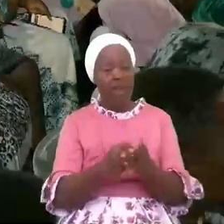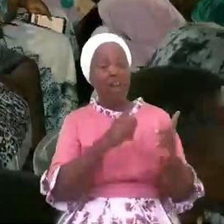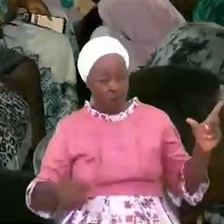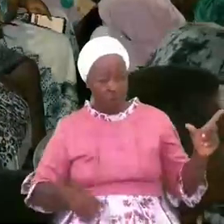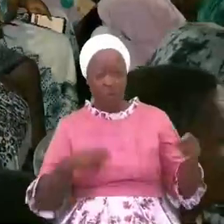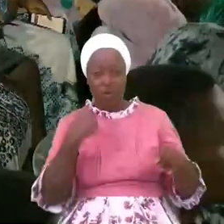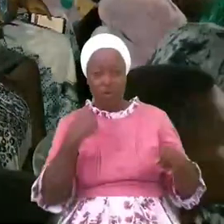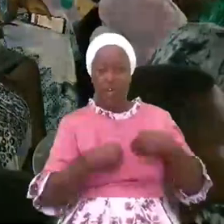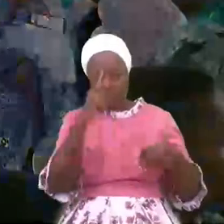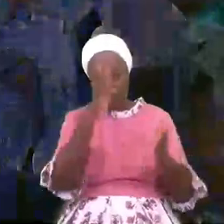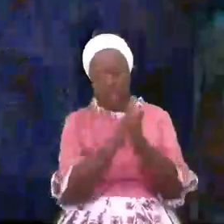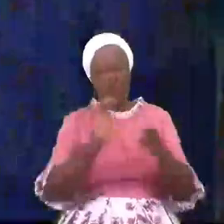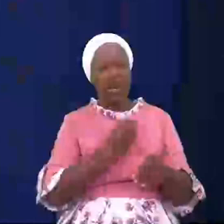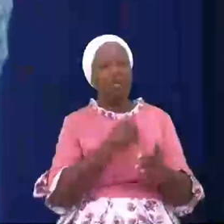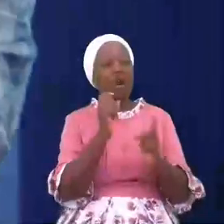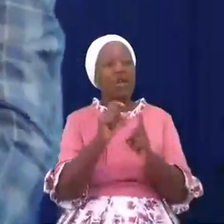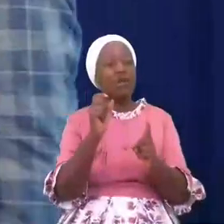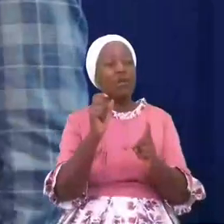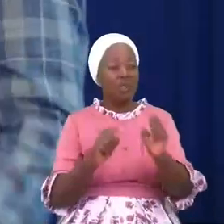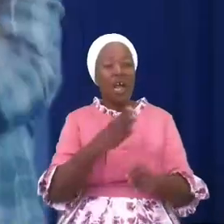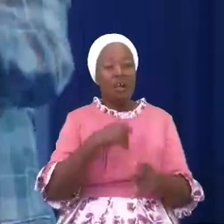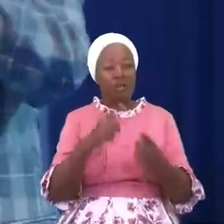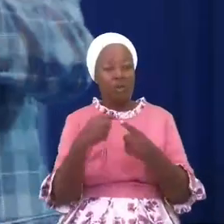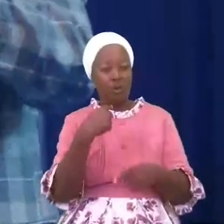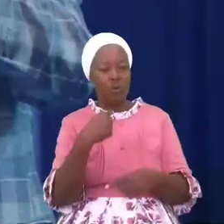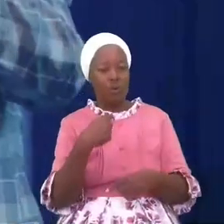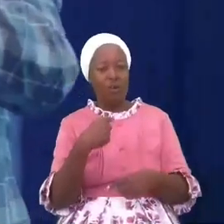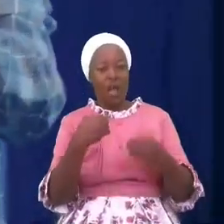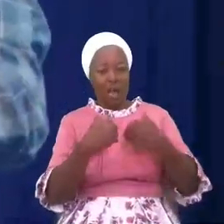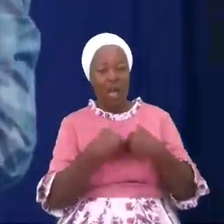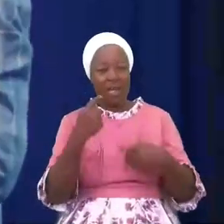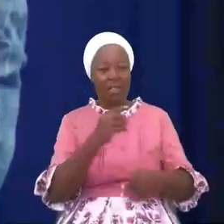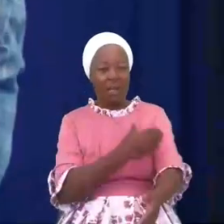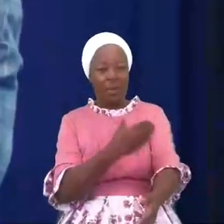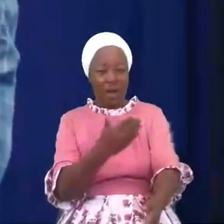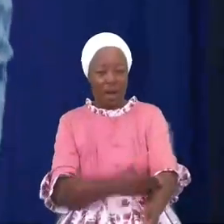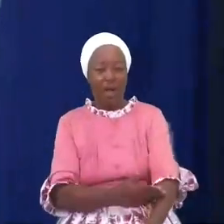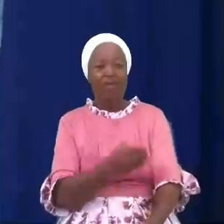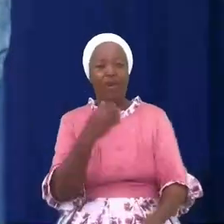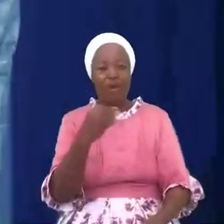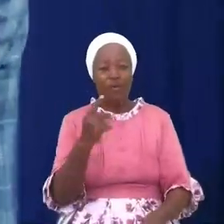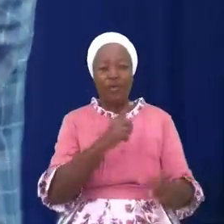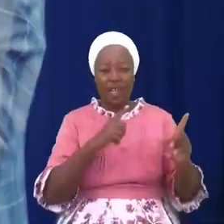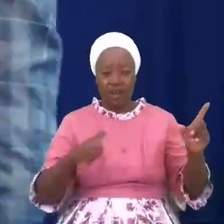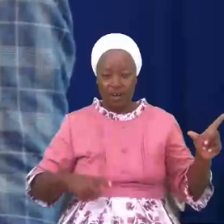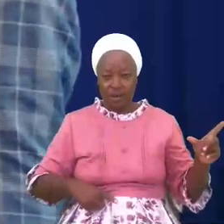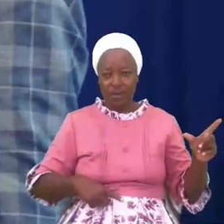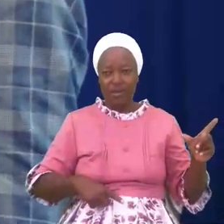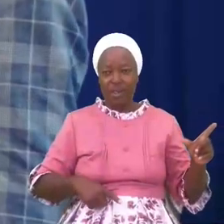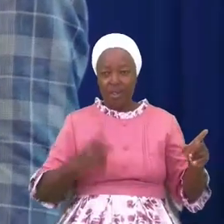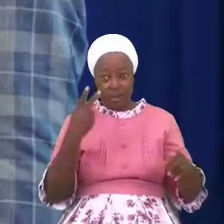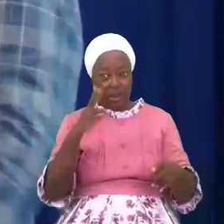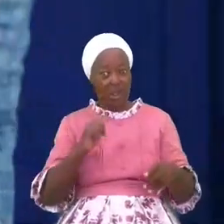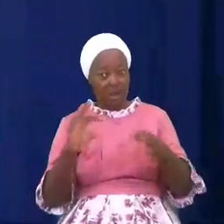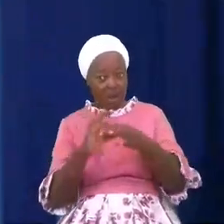cru à notre prédication et à qui le bras du Seigneur a-t-il été révélé? Voyez la